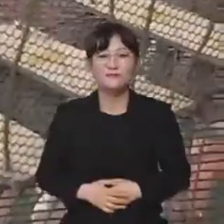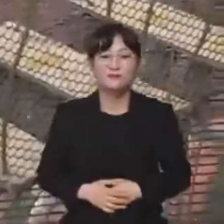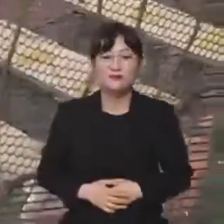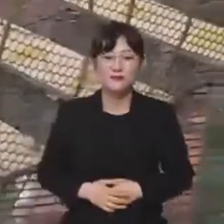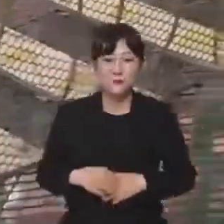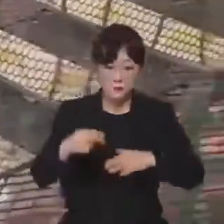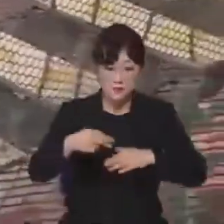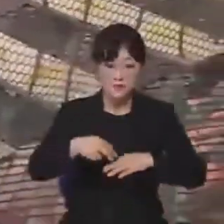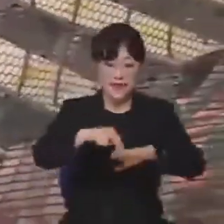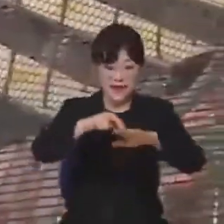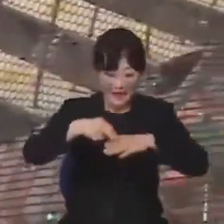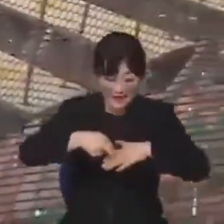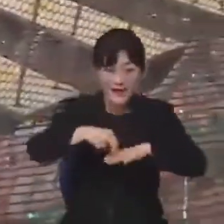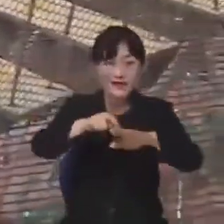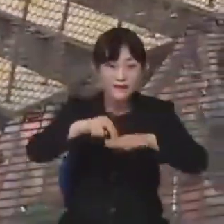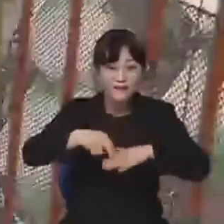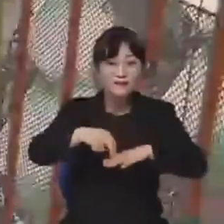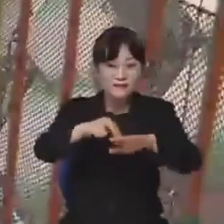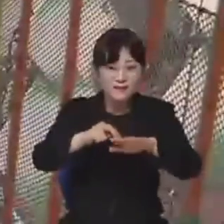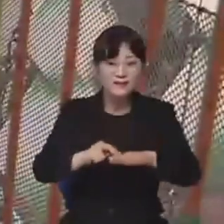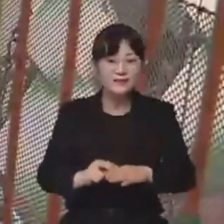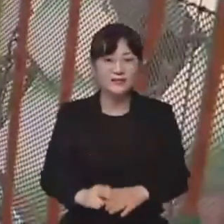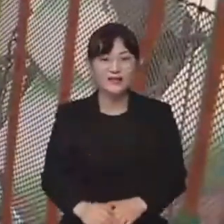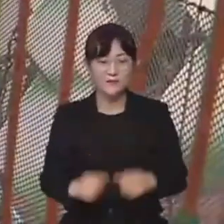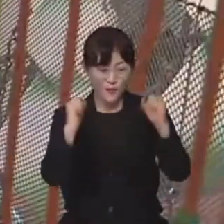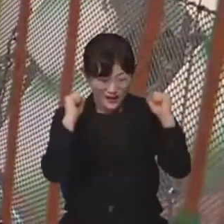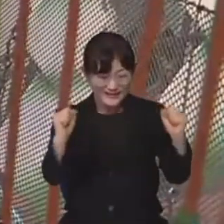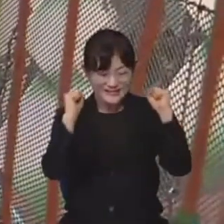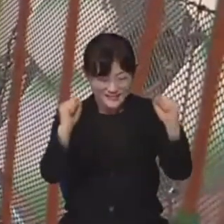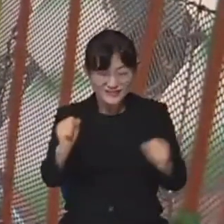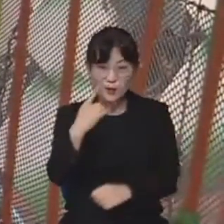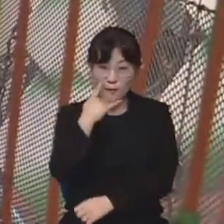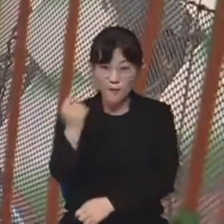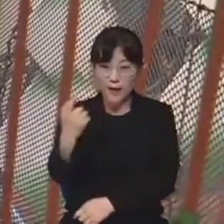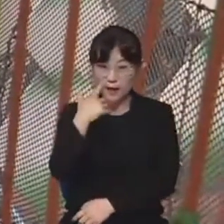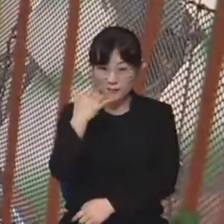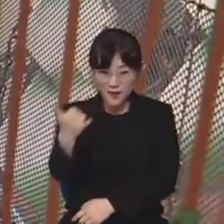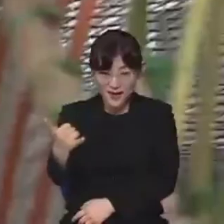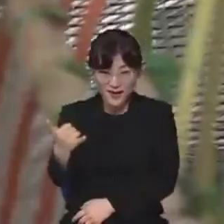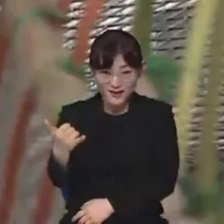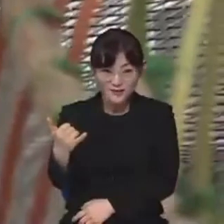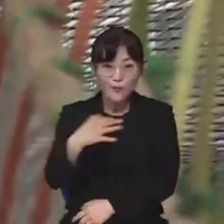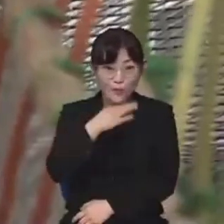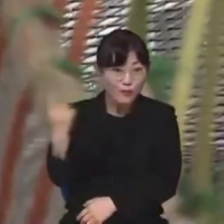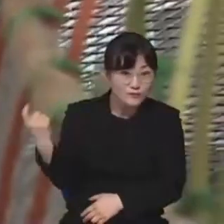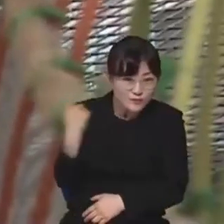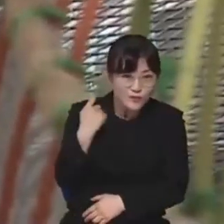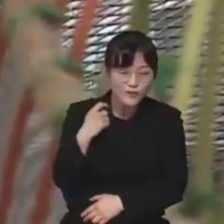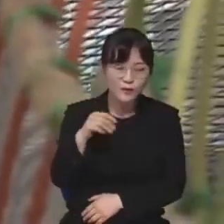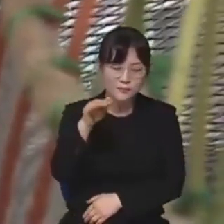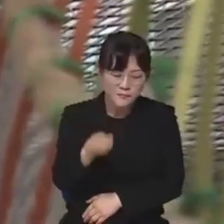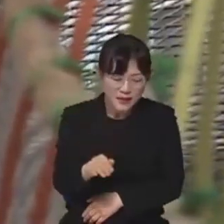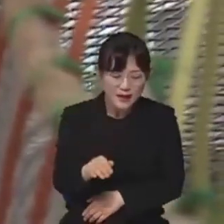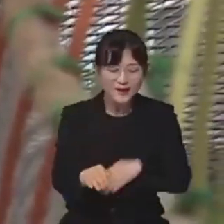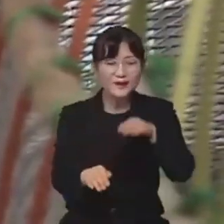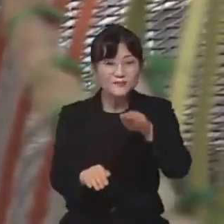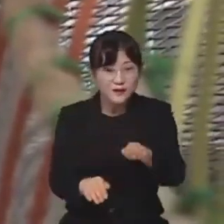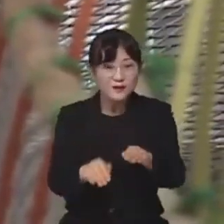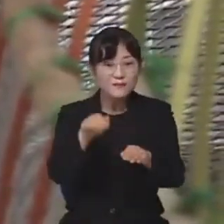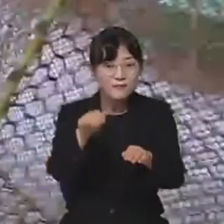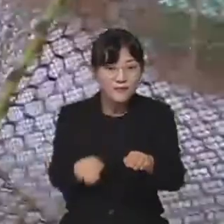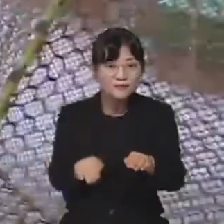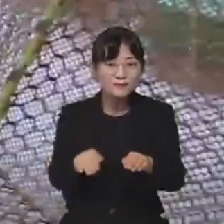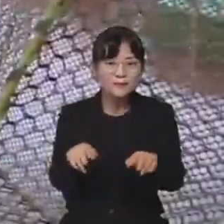요리조리 움직이는 흔들다리. 힘찬 응원을 보내는 엄마 아빠의 목소리에 한 발 한 발 조심스럽게 내디뎌보지만